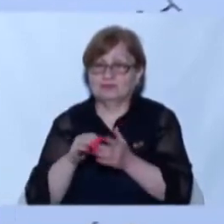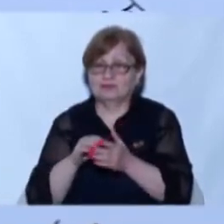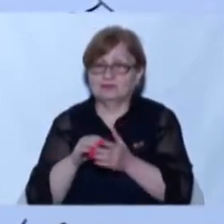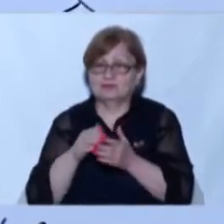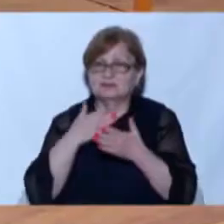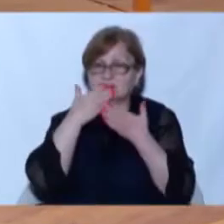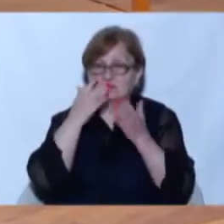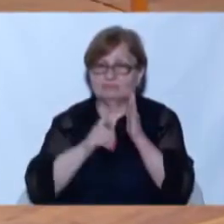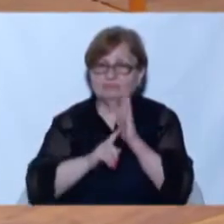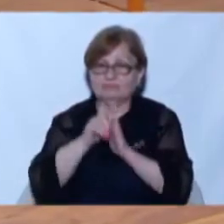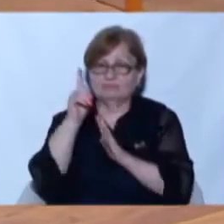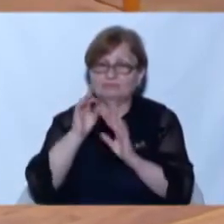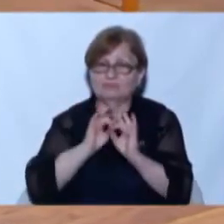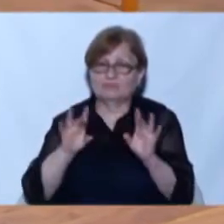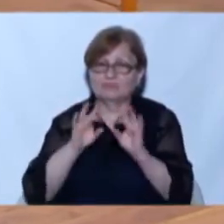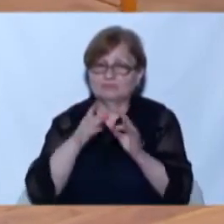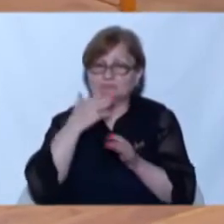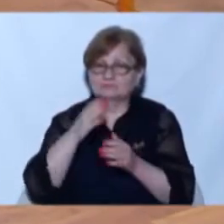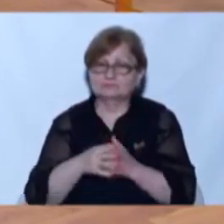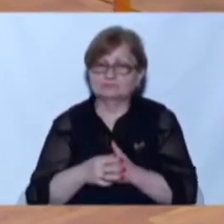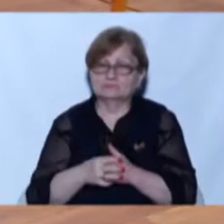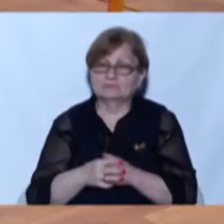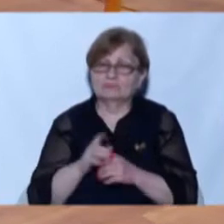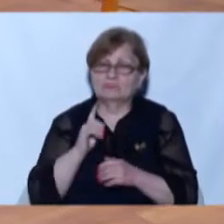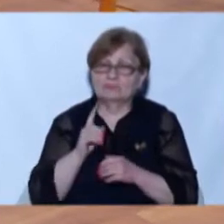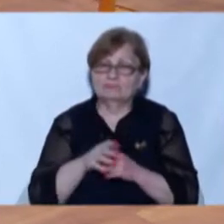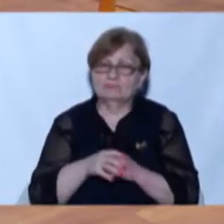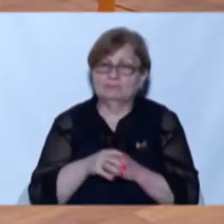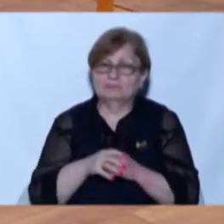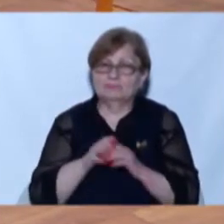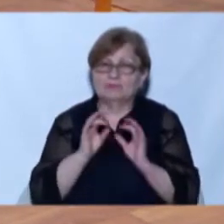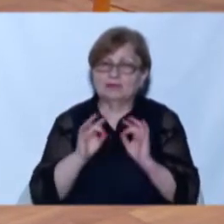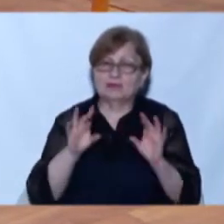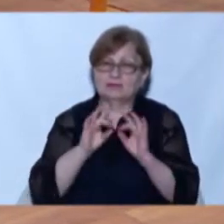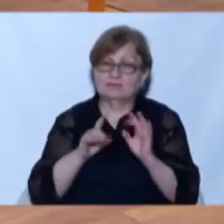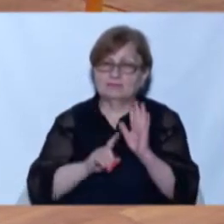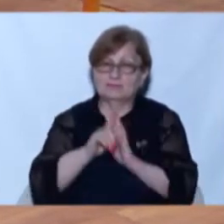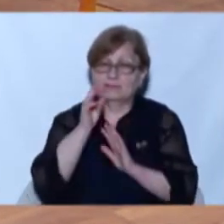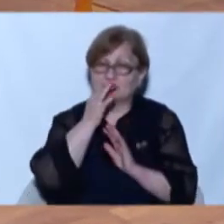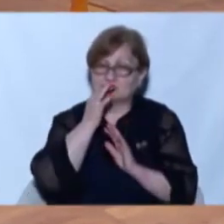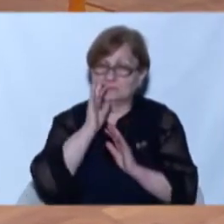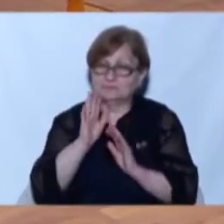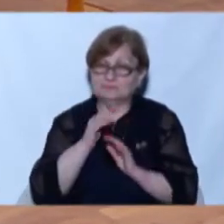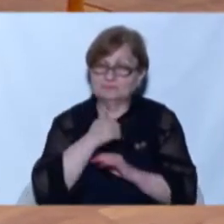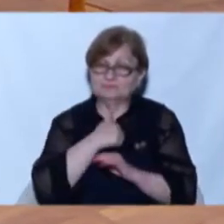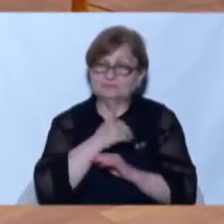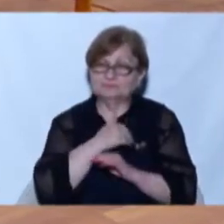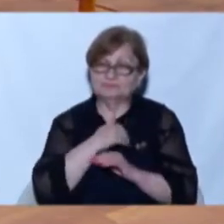Მოდით დავიწყოთ, შეუდგეთ მოთხრობის კითხვას. მაგრამ სანამ მოთხრობის კითხვას დავიწყებდეთ, მე